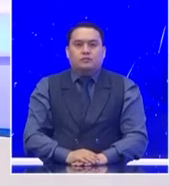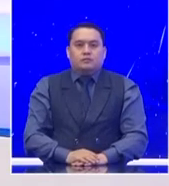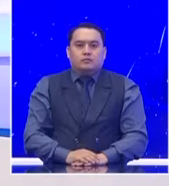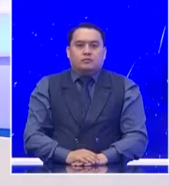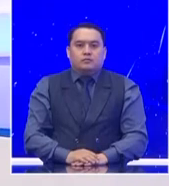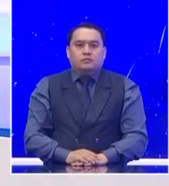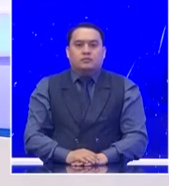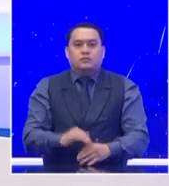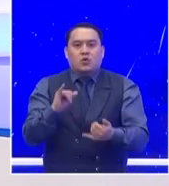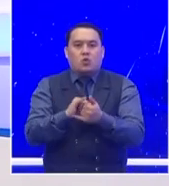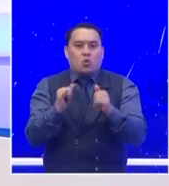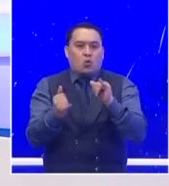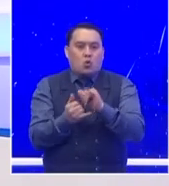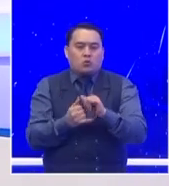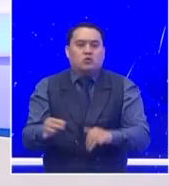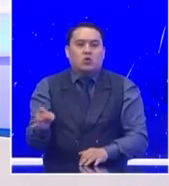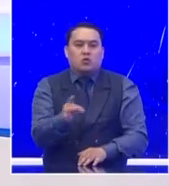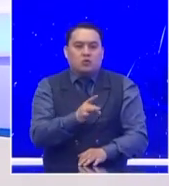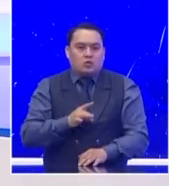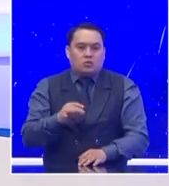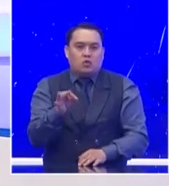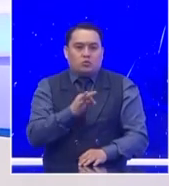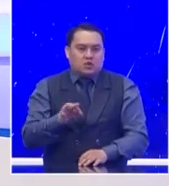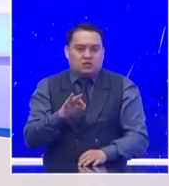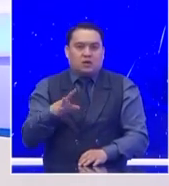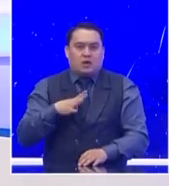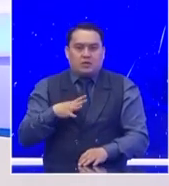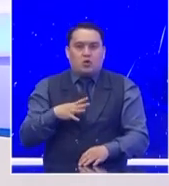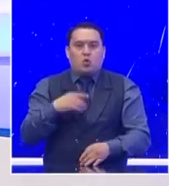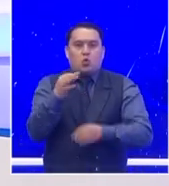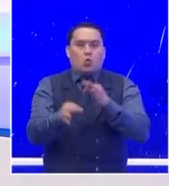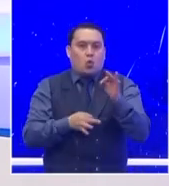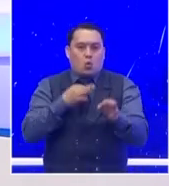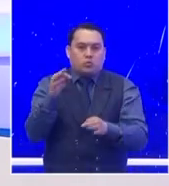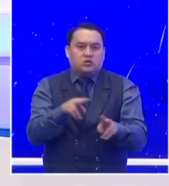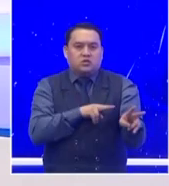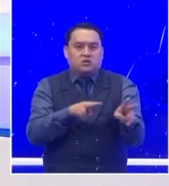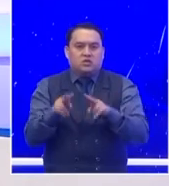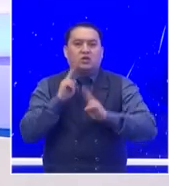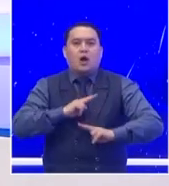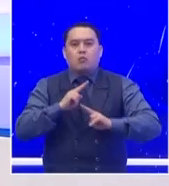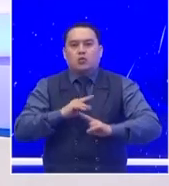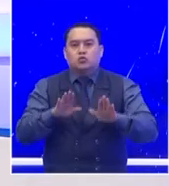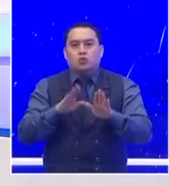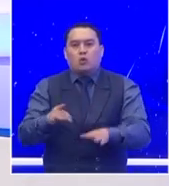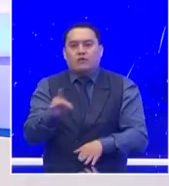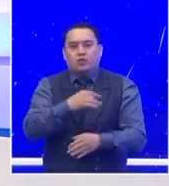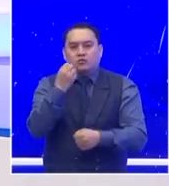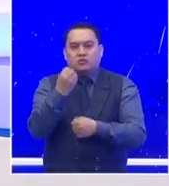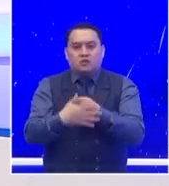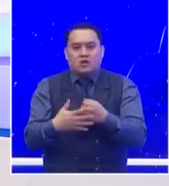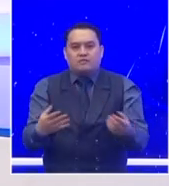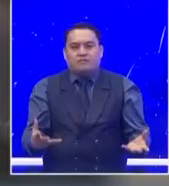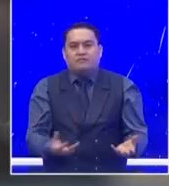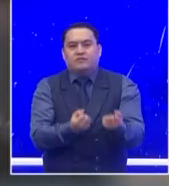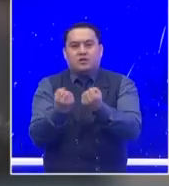Противопаводковые службы в Кокпетинском районе Восточно-Казахстанской области перешли на круглосуточный режим работы. Только из районного центра было